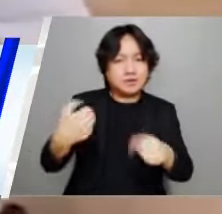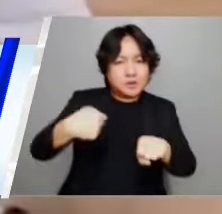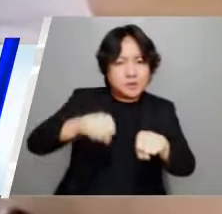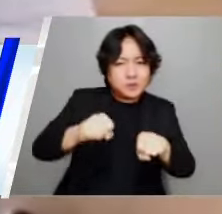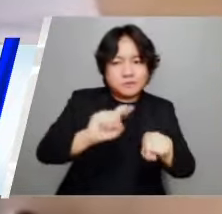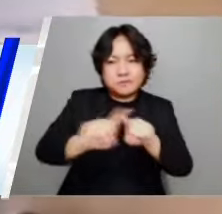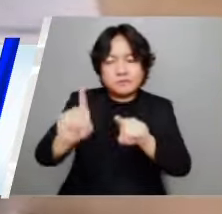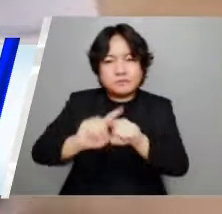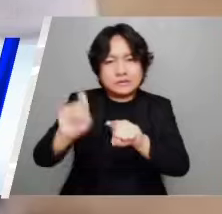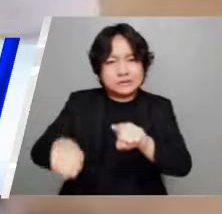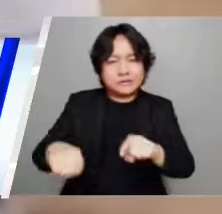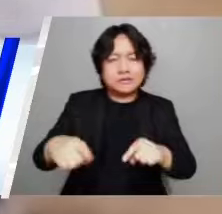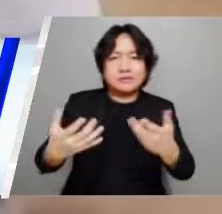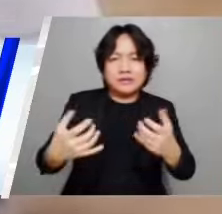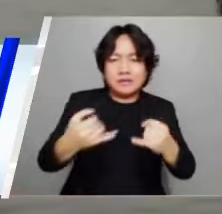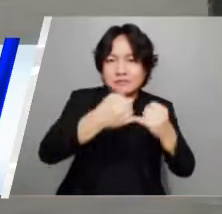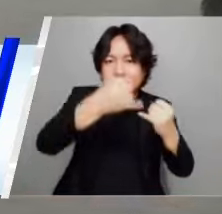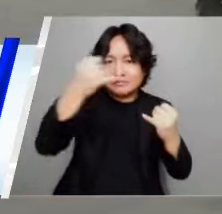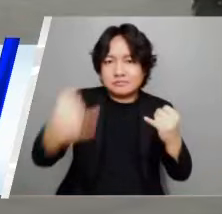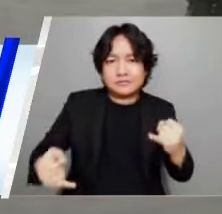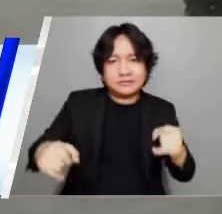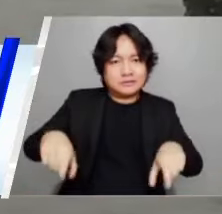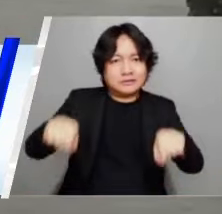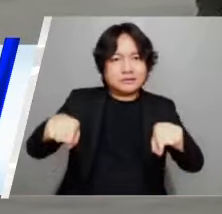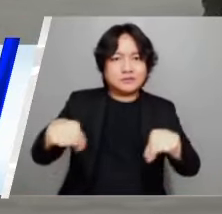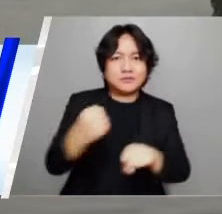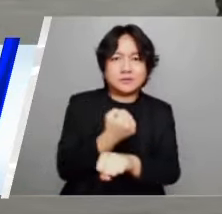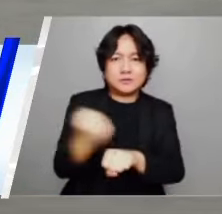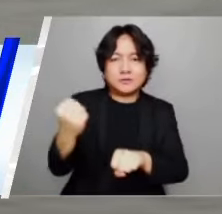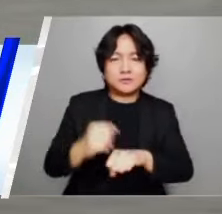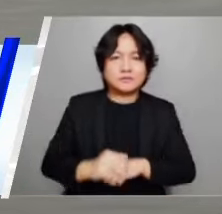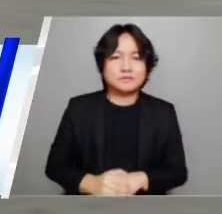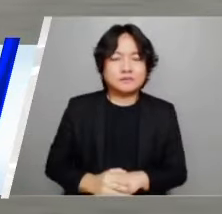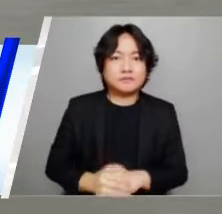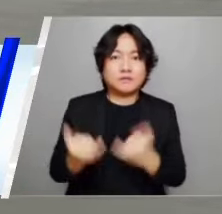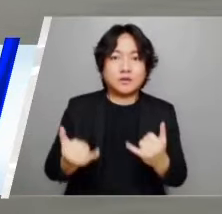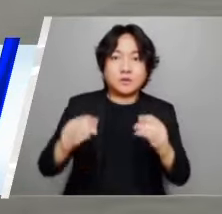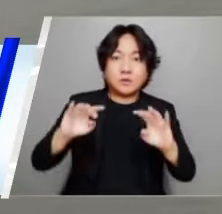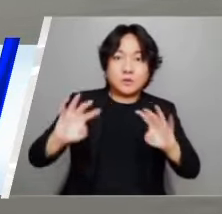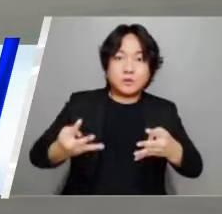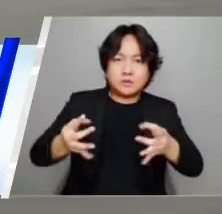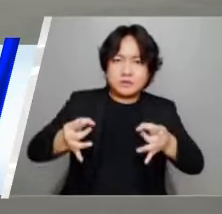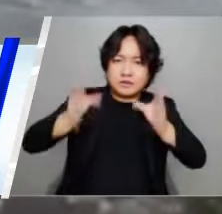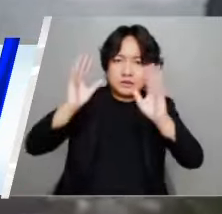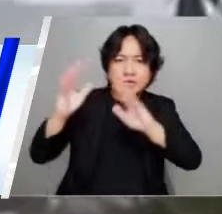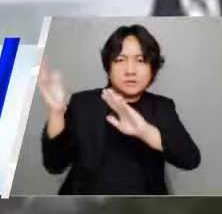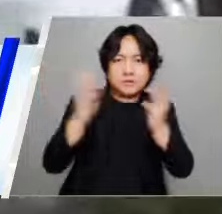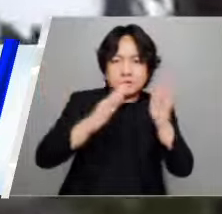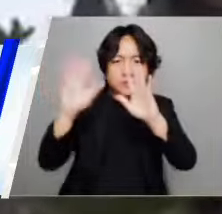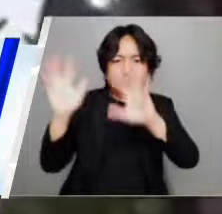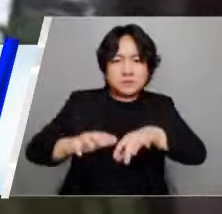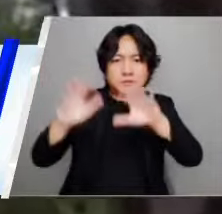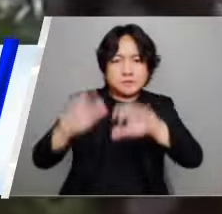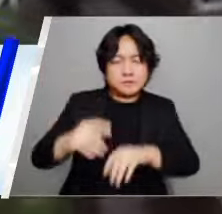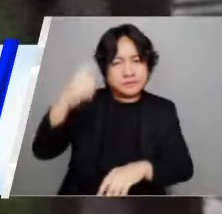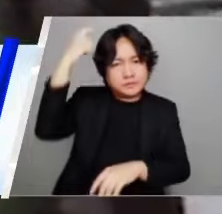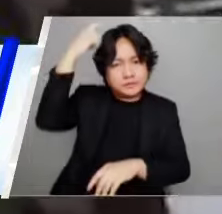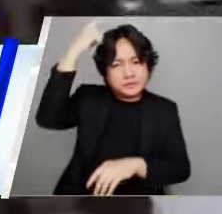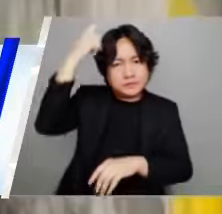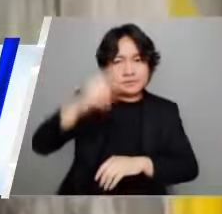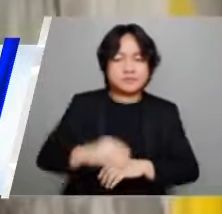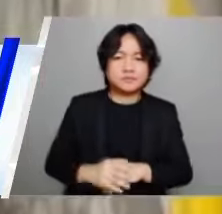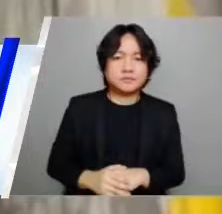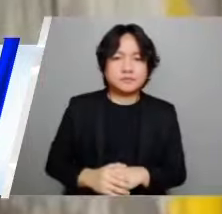pa ang inaasahang pananalasa ng bagyo. Signal number 4 na sa Batanes dahil sa Super Typhoon Leon. Ayon sa gobernador ng